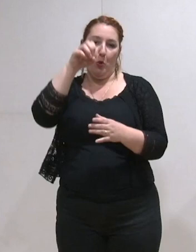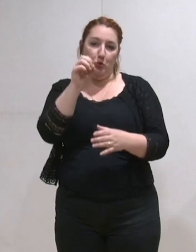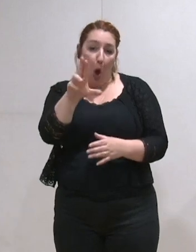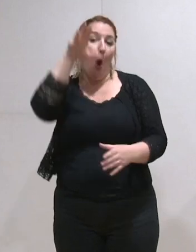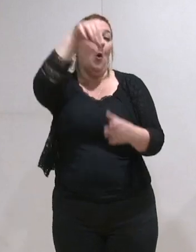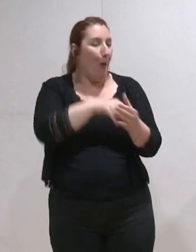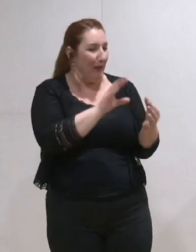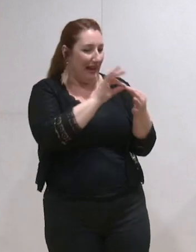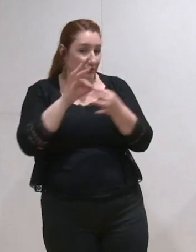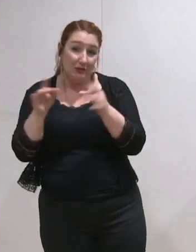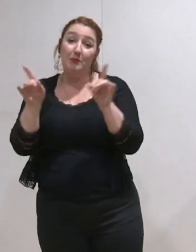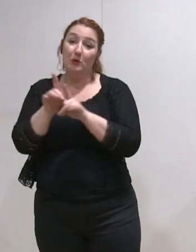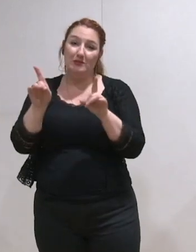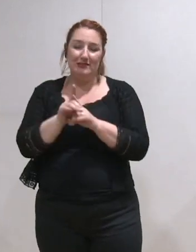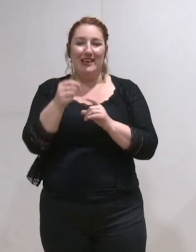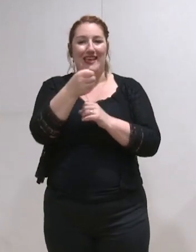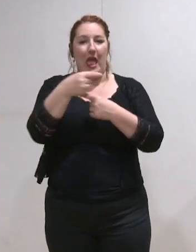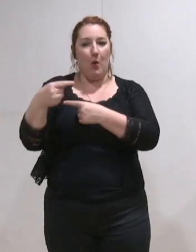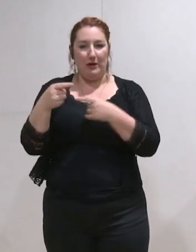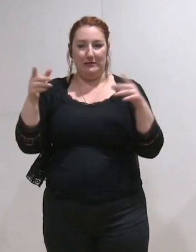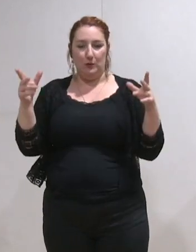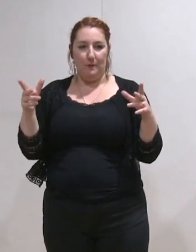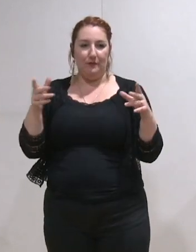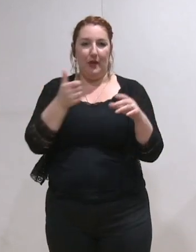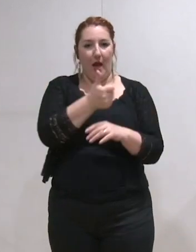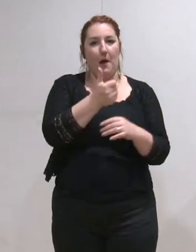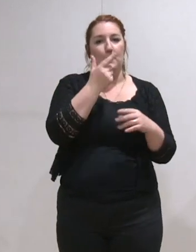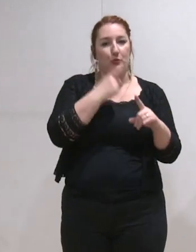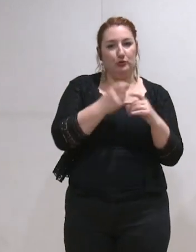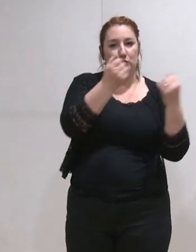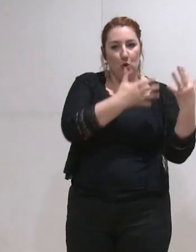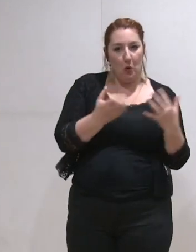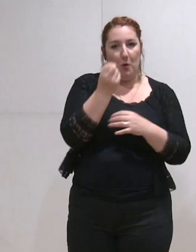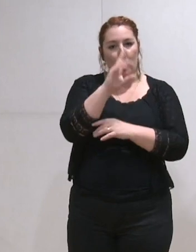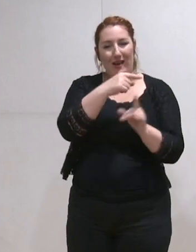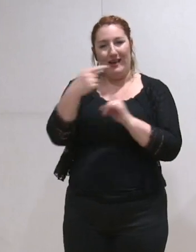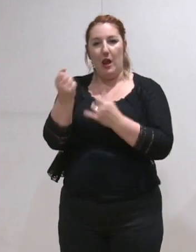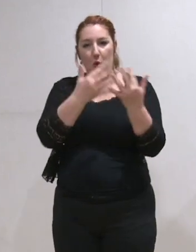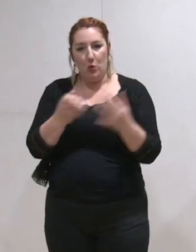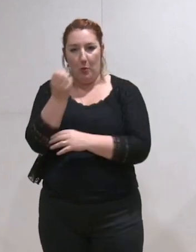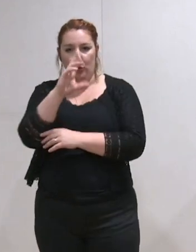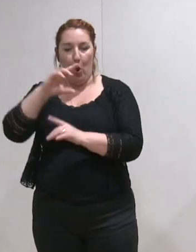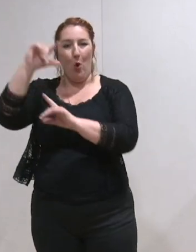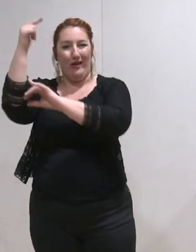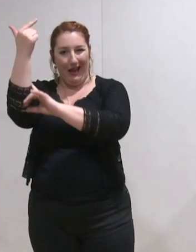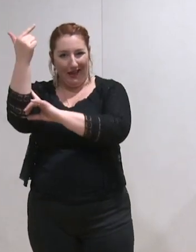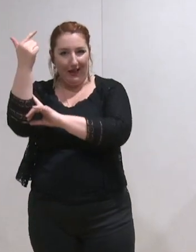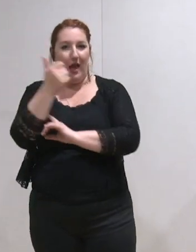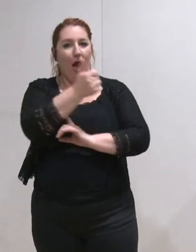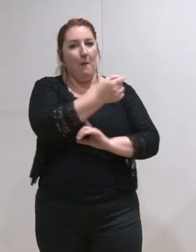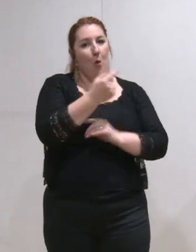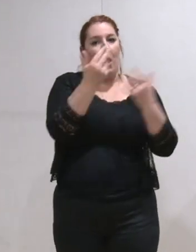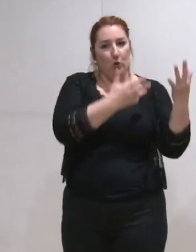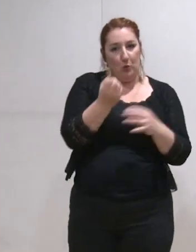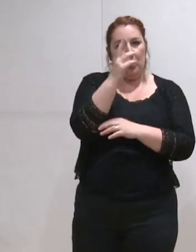résout l'équation suivante 1 plus le nombre d'or égal le nombre d'or au carré et 1 moins s le nombre d'or est égal à l'inverse du nombre